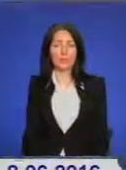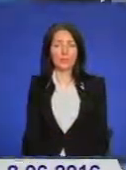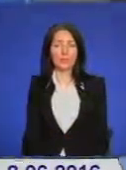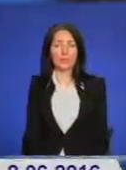суттєве збільшення суми штрафу позитивно вплине на ситуацію з нетверезими за кермом.